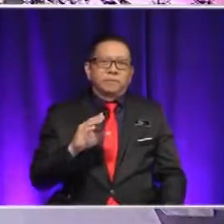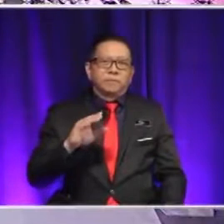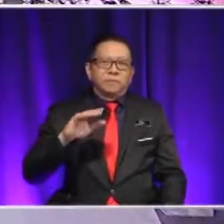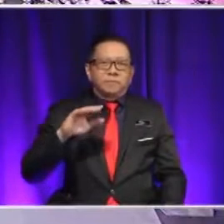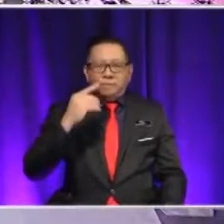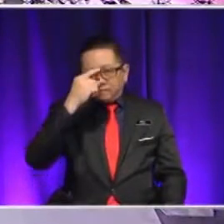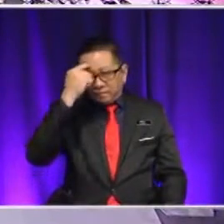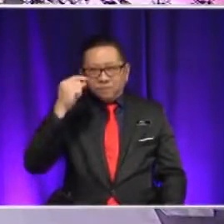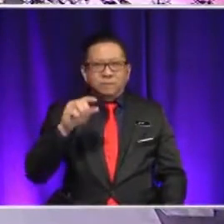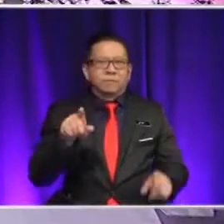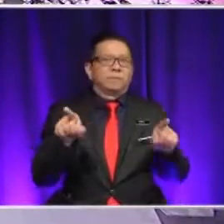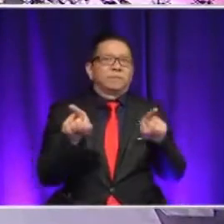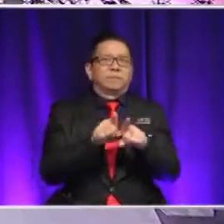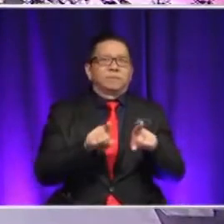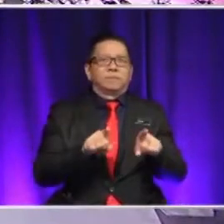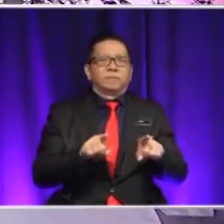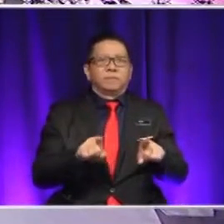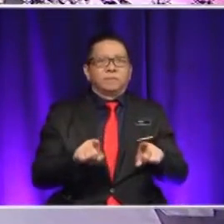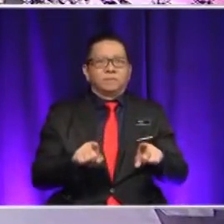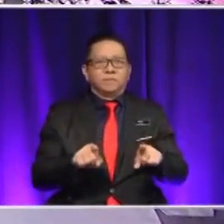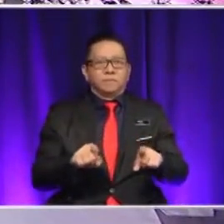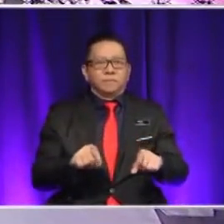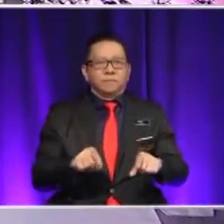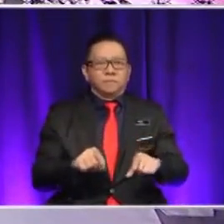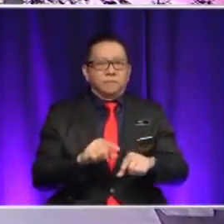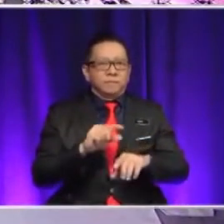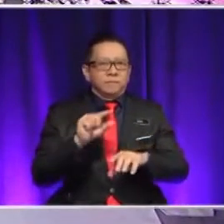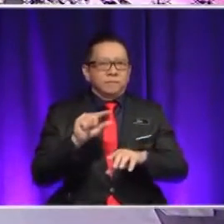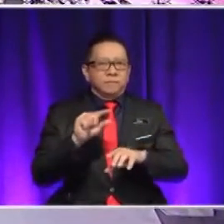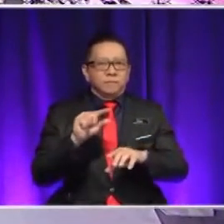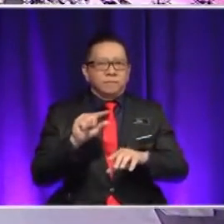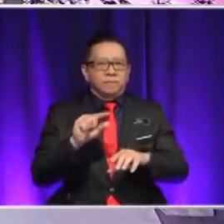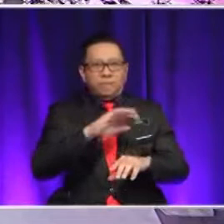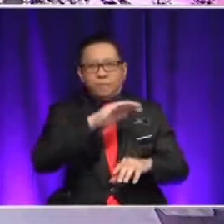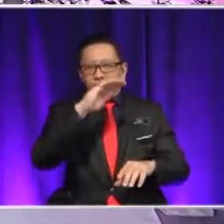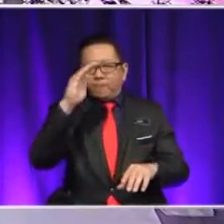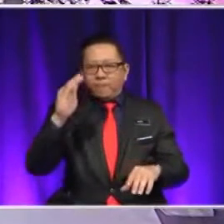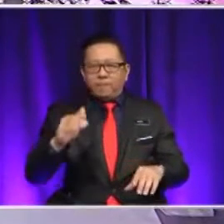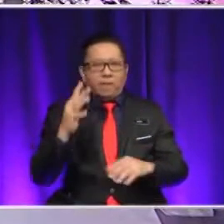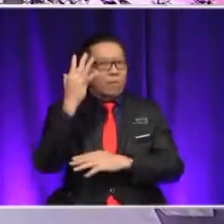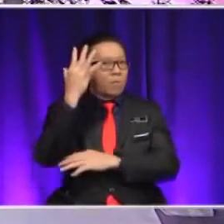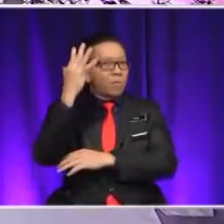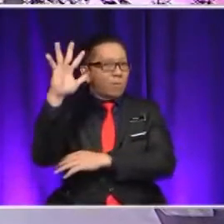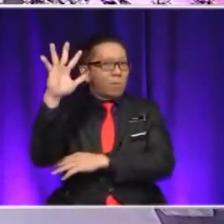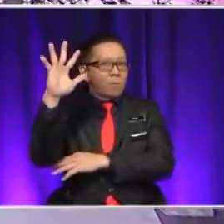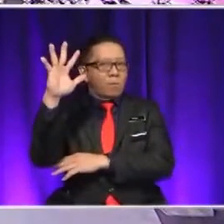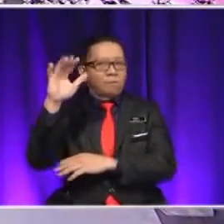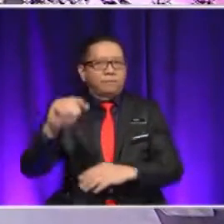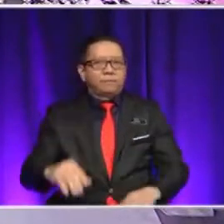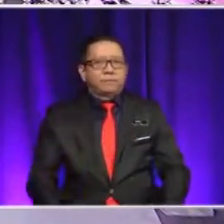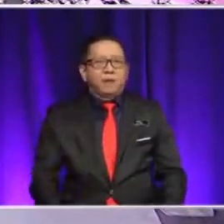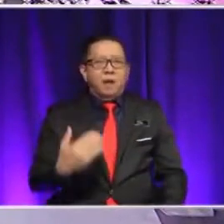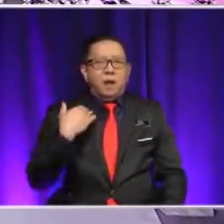warna hitam oke nah kita akan guna Khalid dingo Kesini atuh udah bahagia buke dan pokok warna pokok